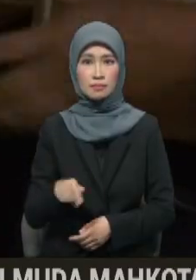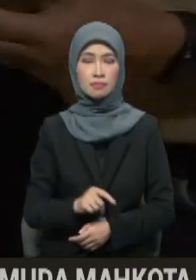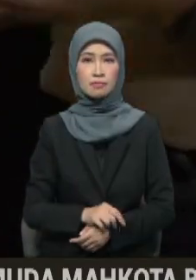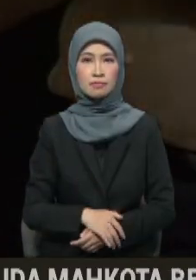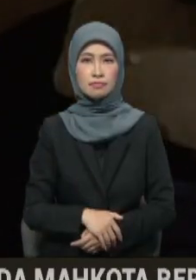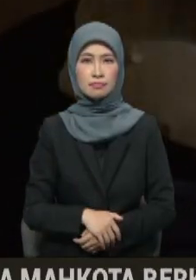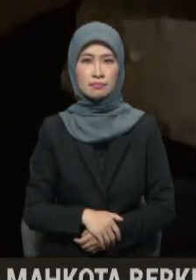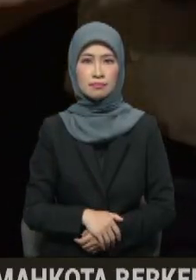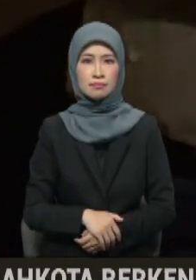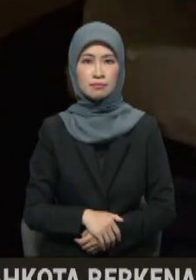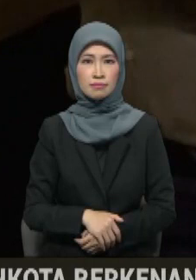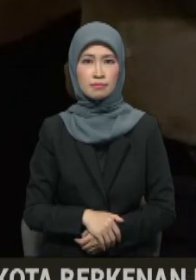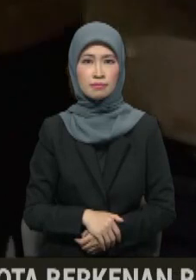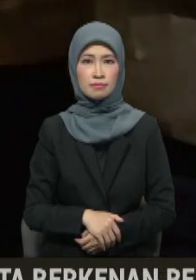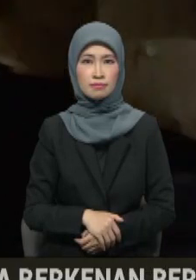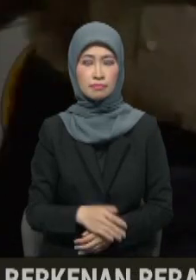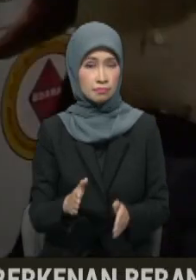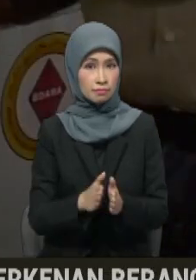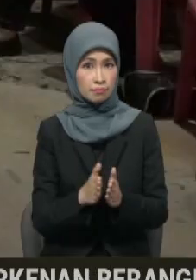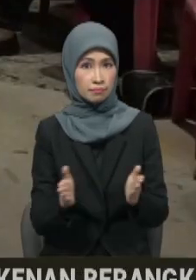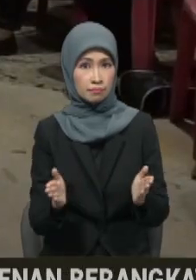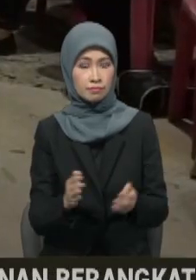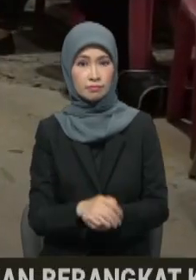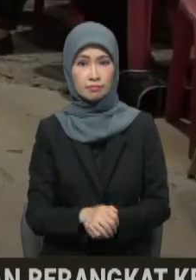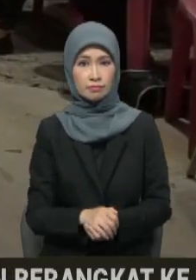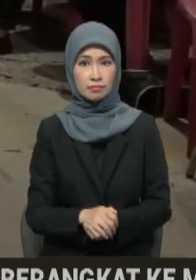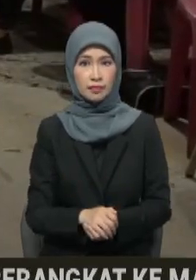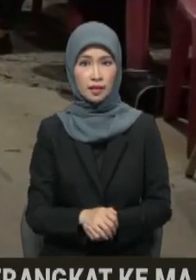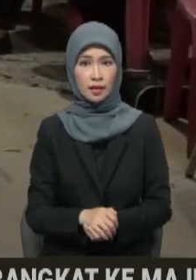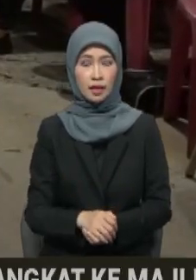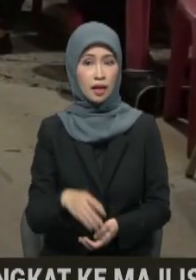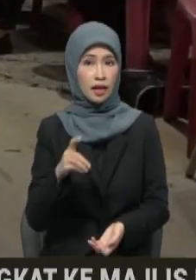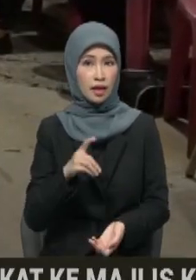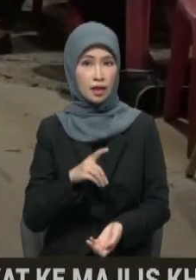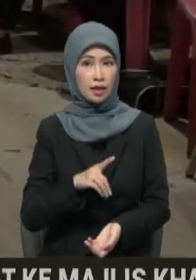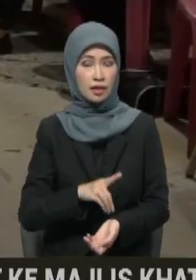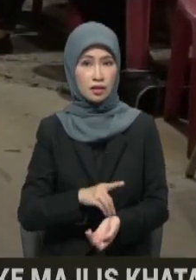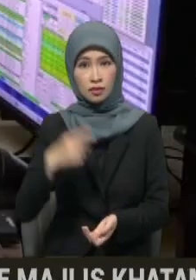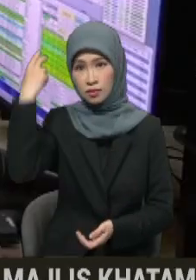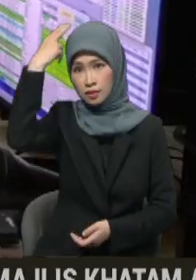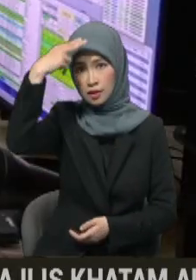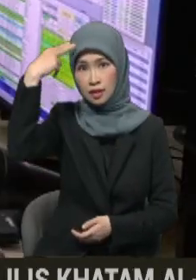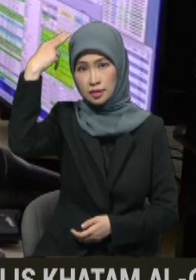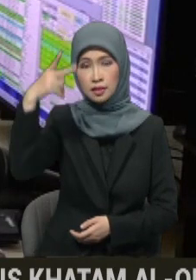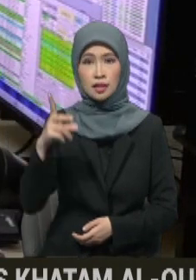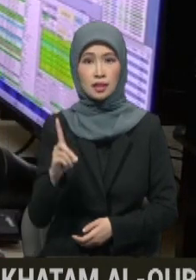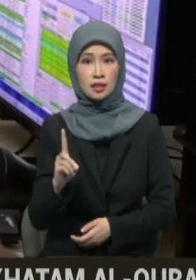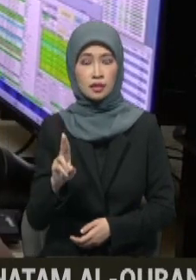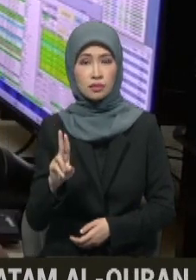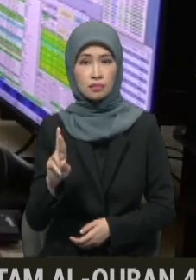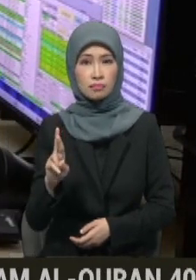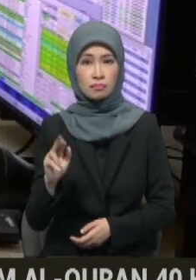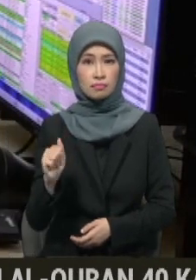Bidara pelancarannya disempurnakan oleh pengiran Dr Haji Haris bin pengiran Haji durahman penasihat Bidara